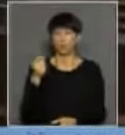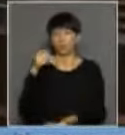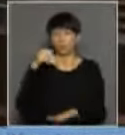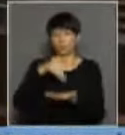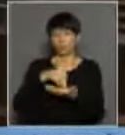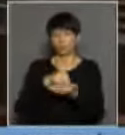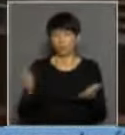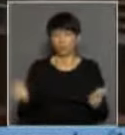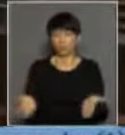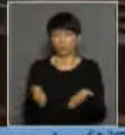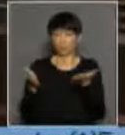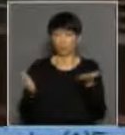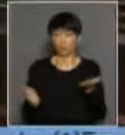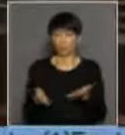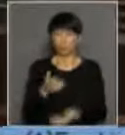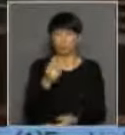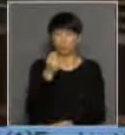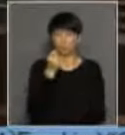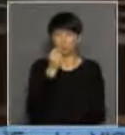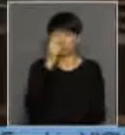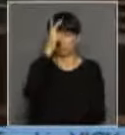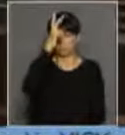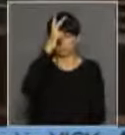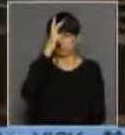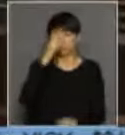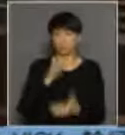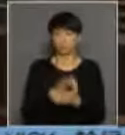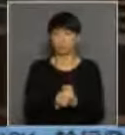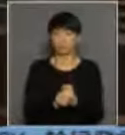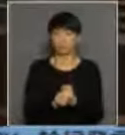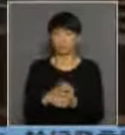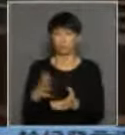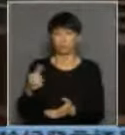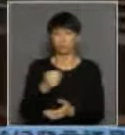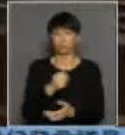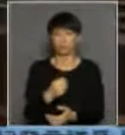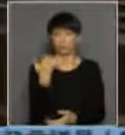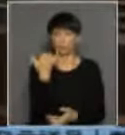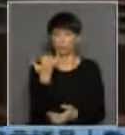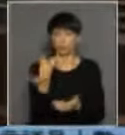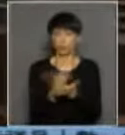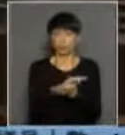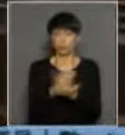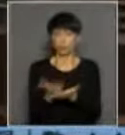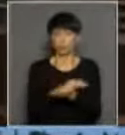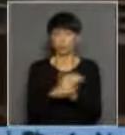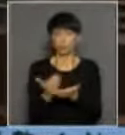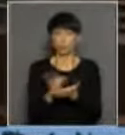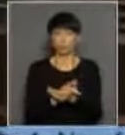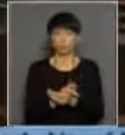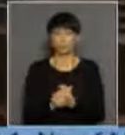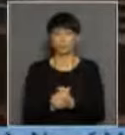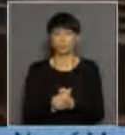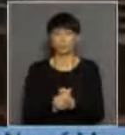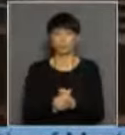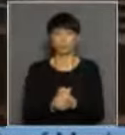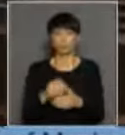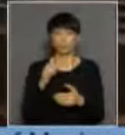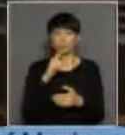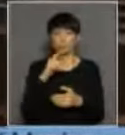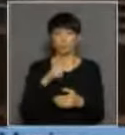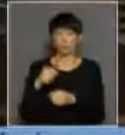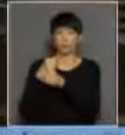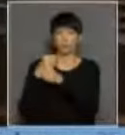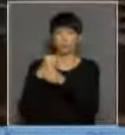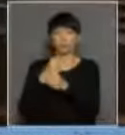動，令到政府都輕輕褪一半步，攞個所謂綠章。其實用翻馮偉光嘅講法，應該